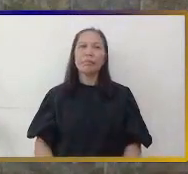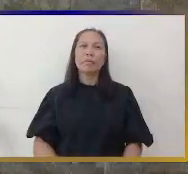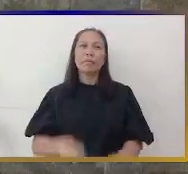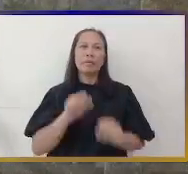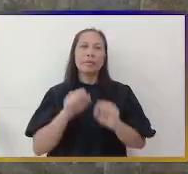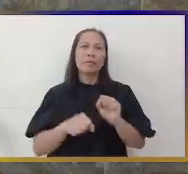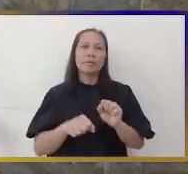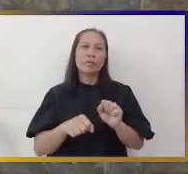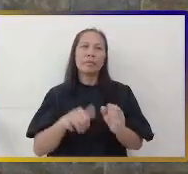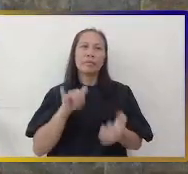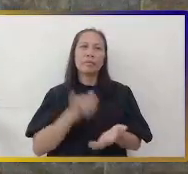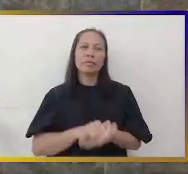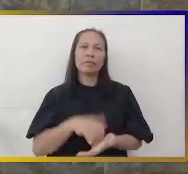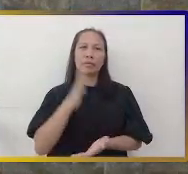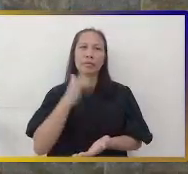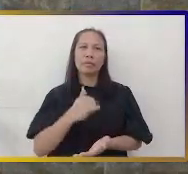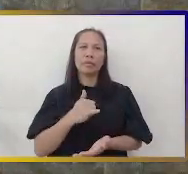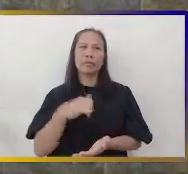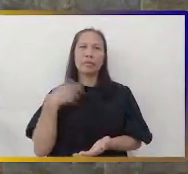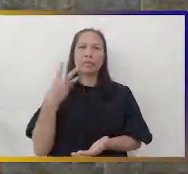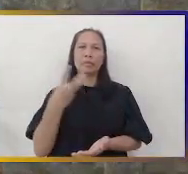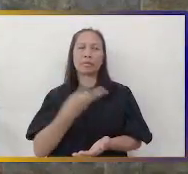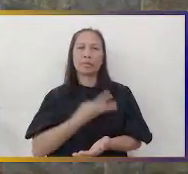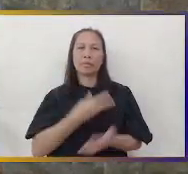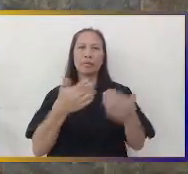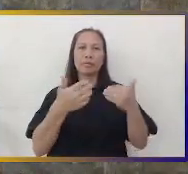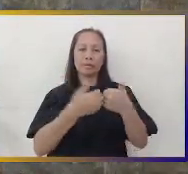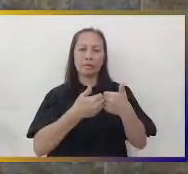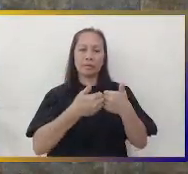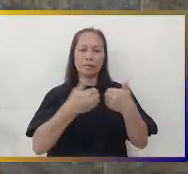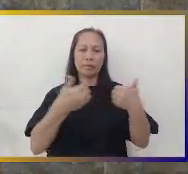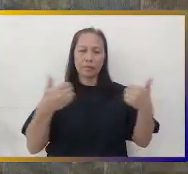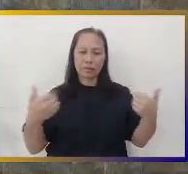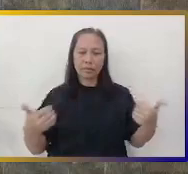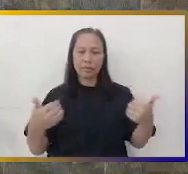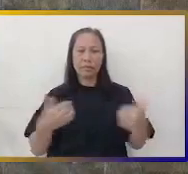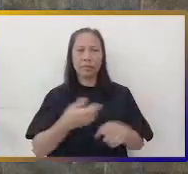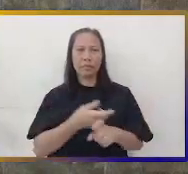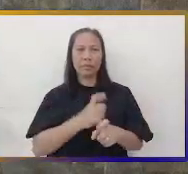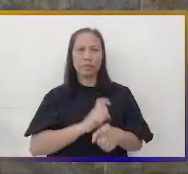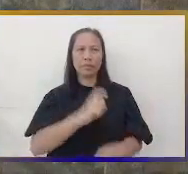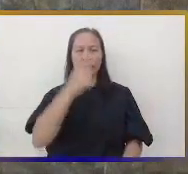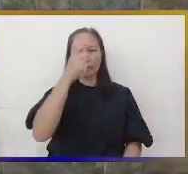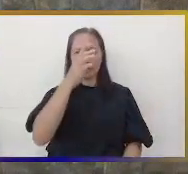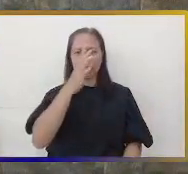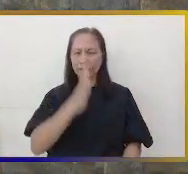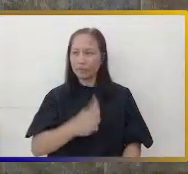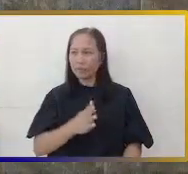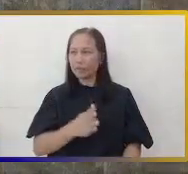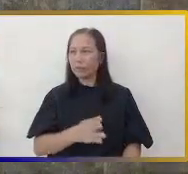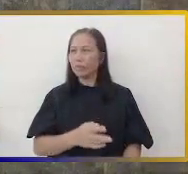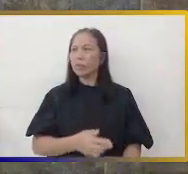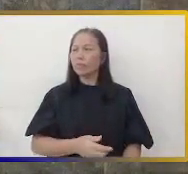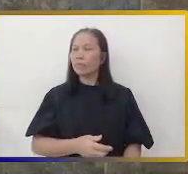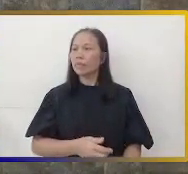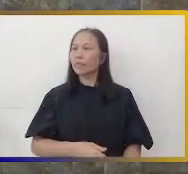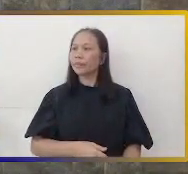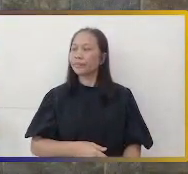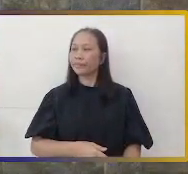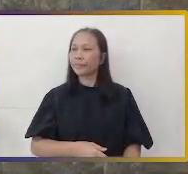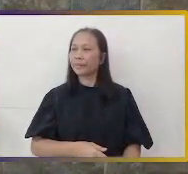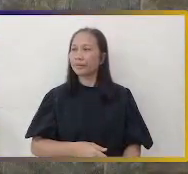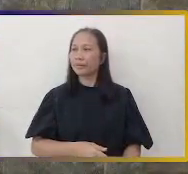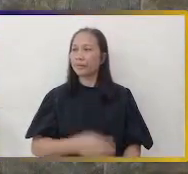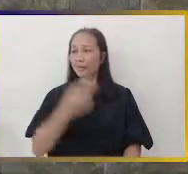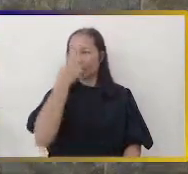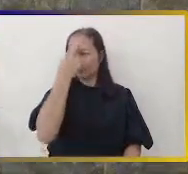sa Diyos kasi mga kapatid simula po ng nangyari po sa atin yan I'm going to remind you sa mga nasabi